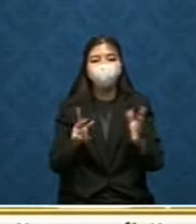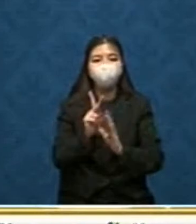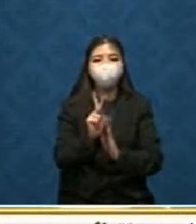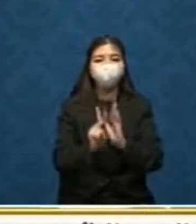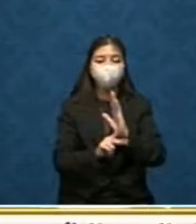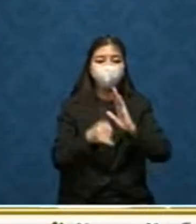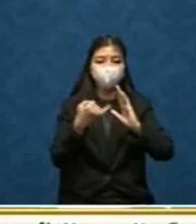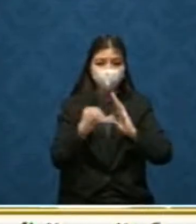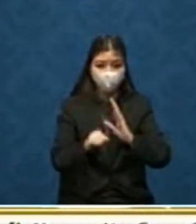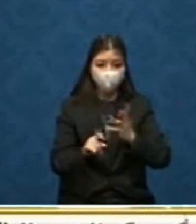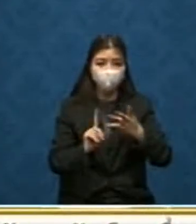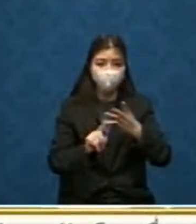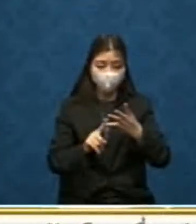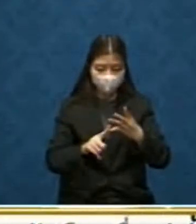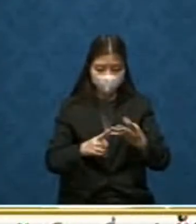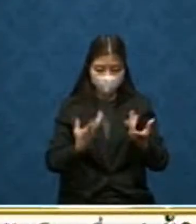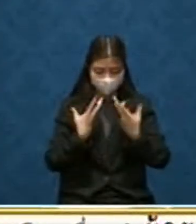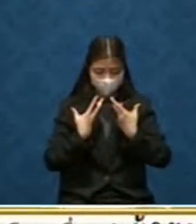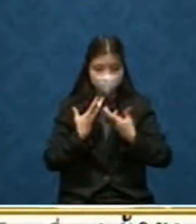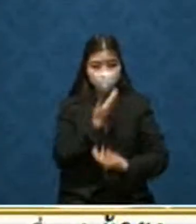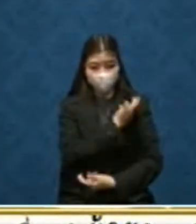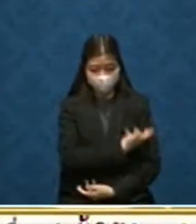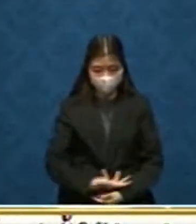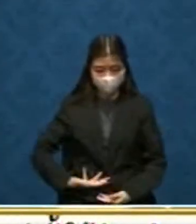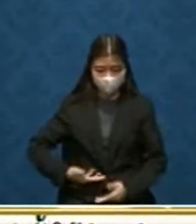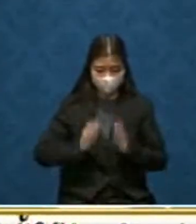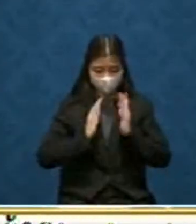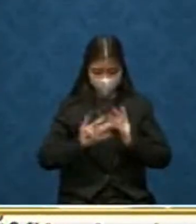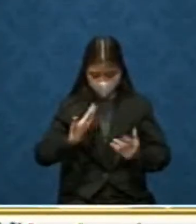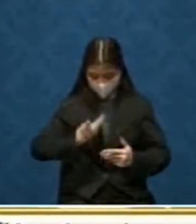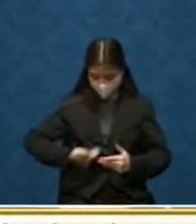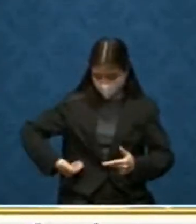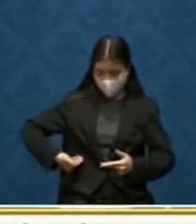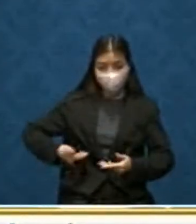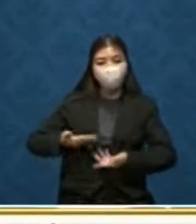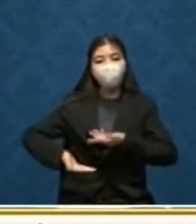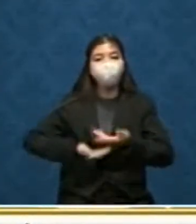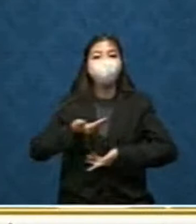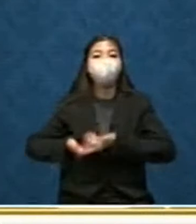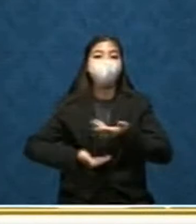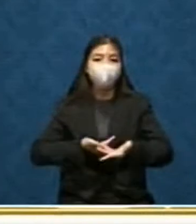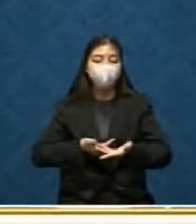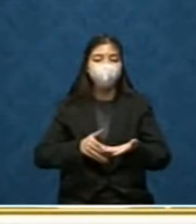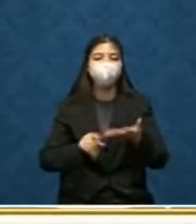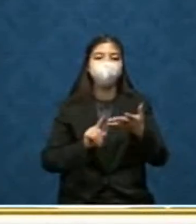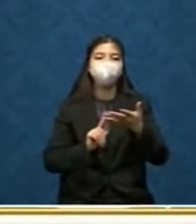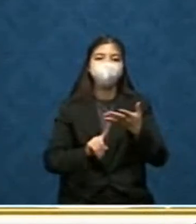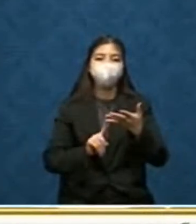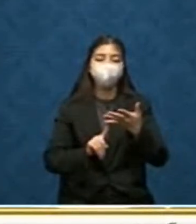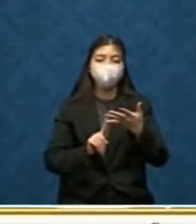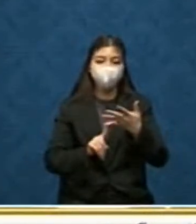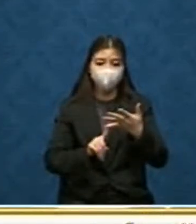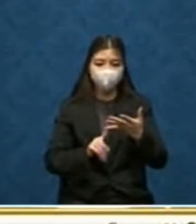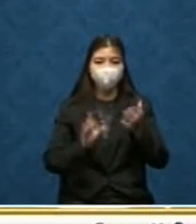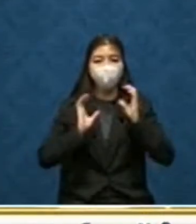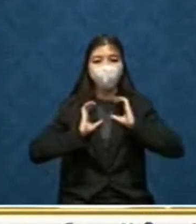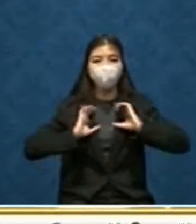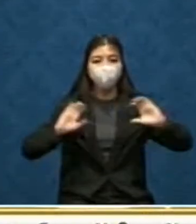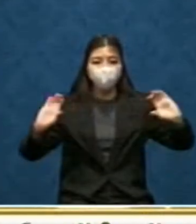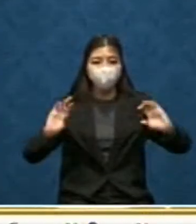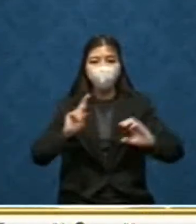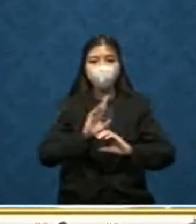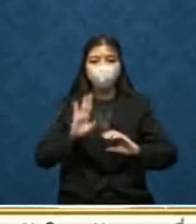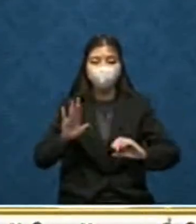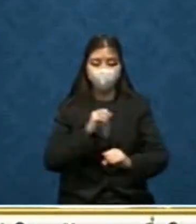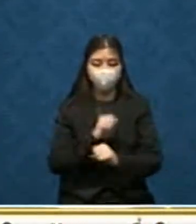วยมนุษ์ ขายด้วย5. แกแสงระบบราชการ ซึมเขไปใหนราชการ เอาราชการเป็นเคองมือเอาค้